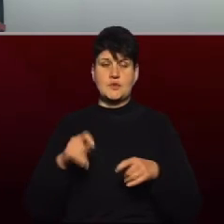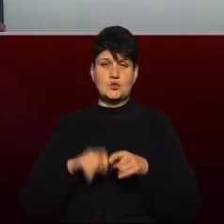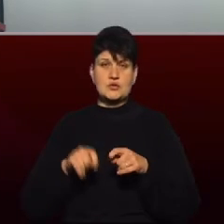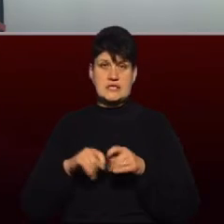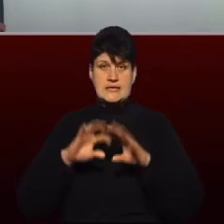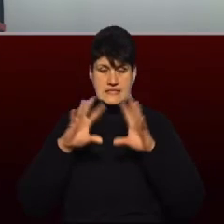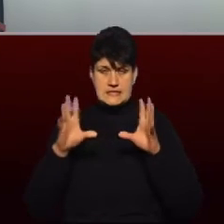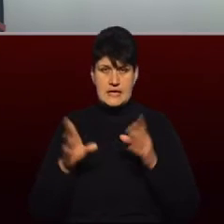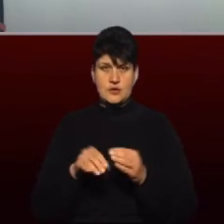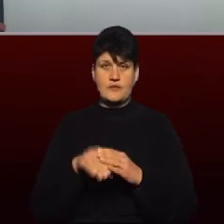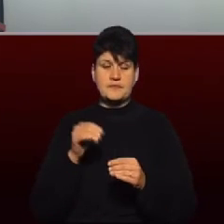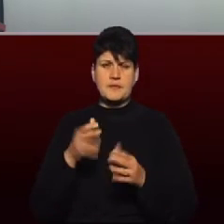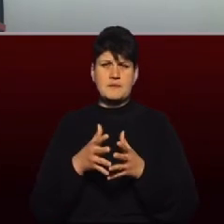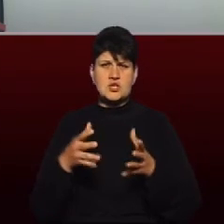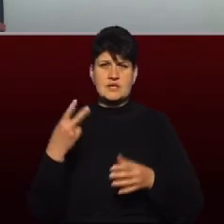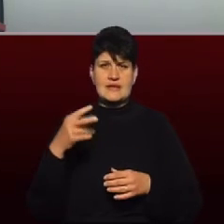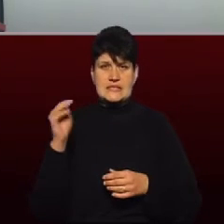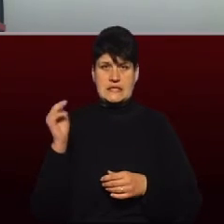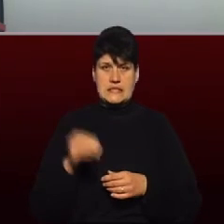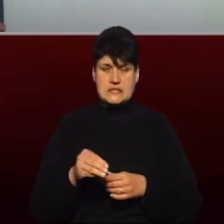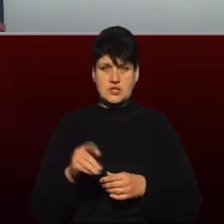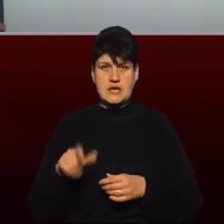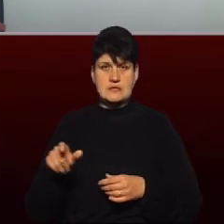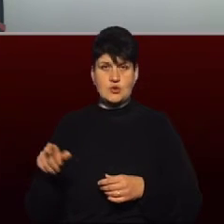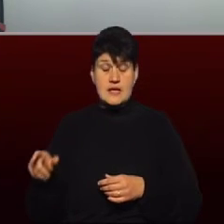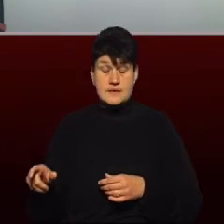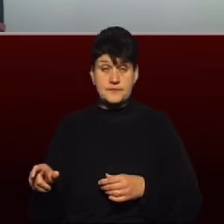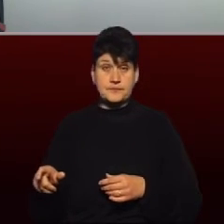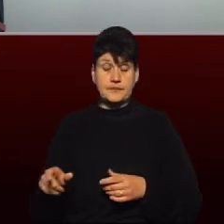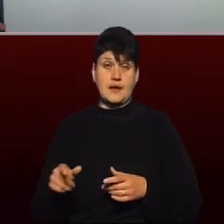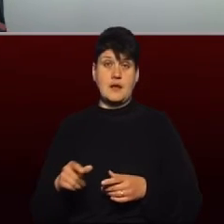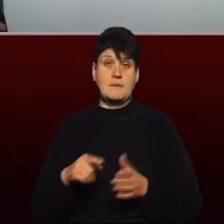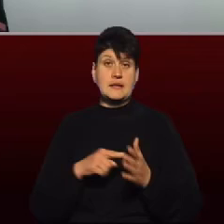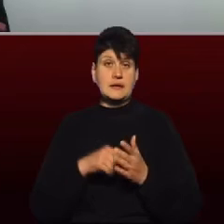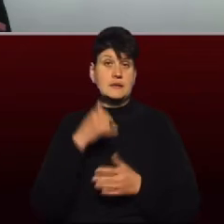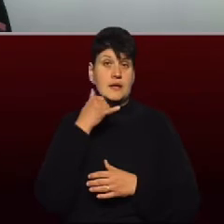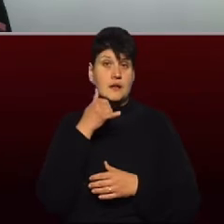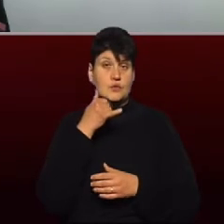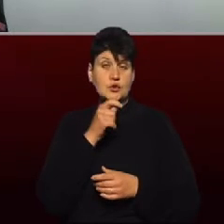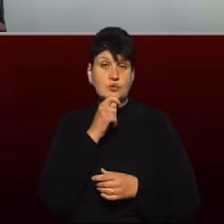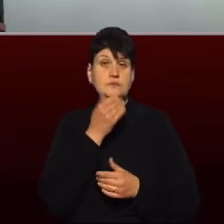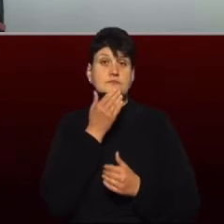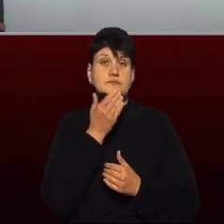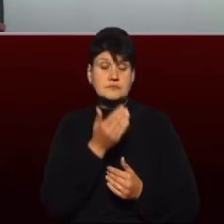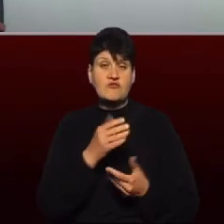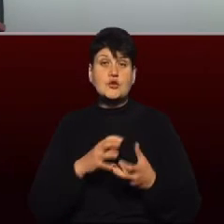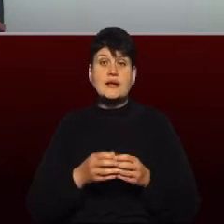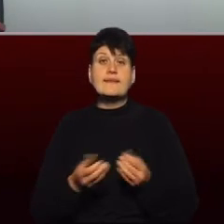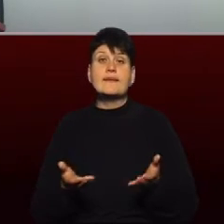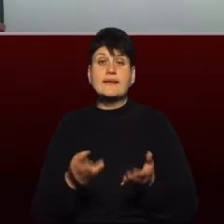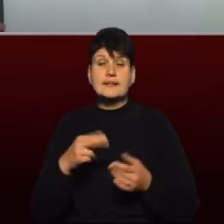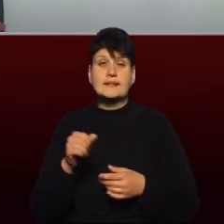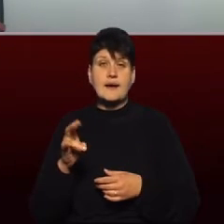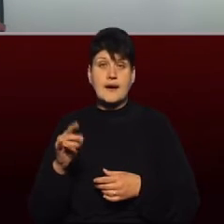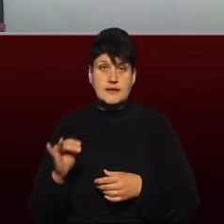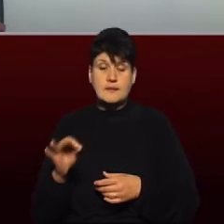тисяч респондентів. Власне, методом телефонного інтерв'ю опитувалося, і в результаті які дані про те, що найтолерантніші в